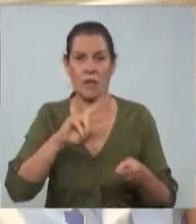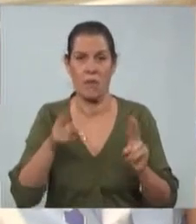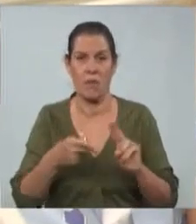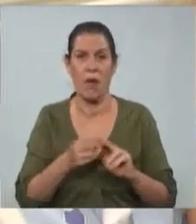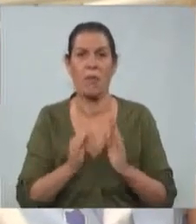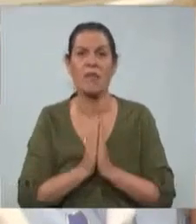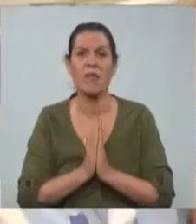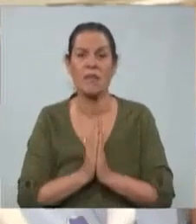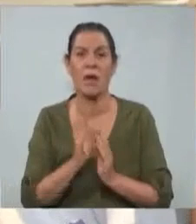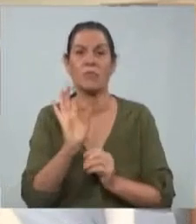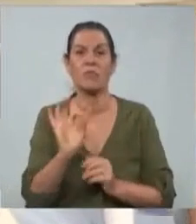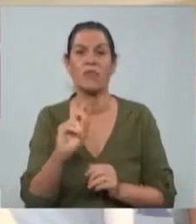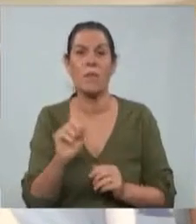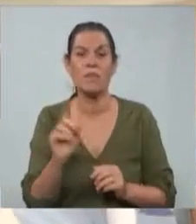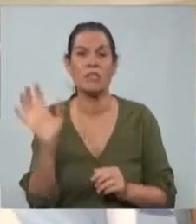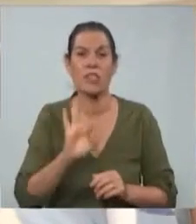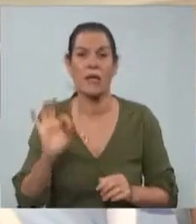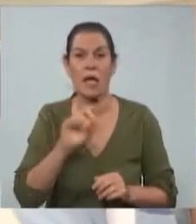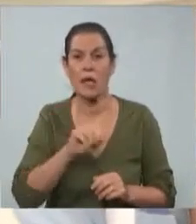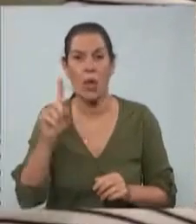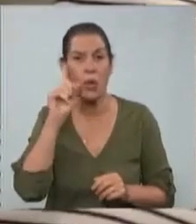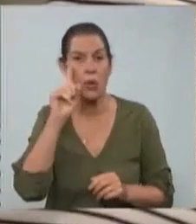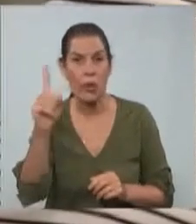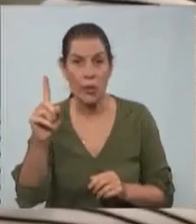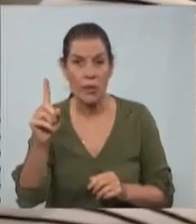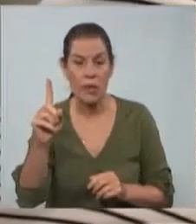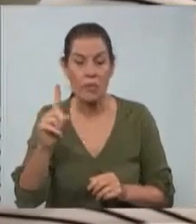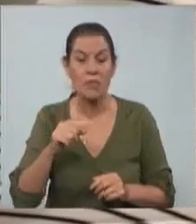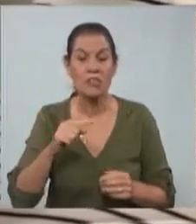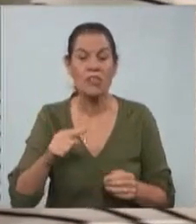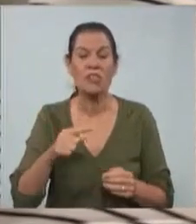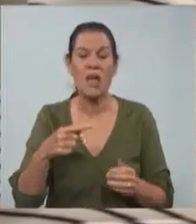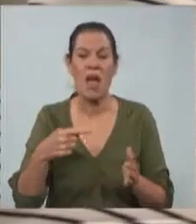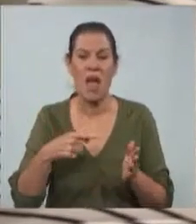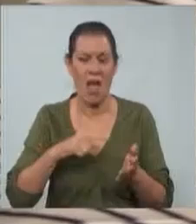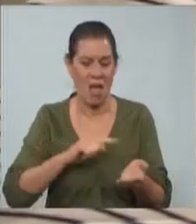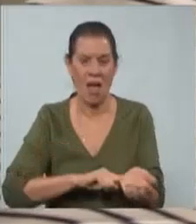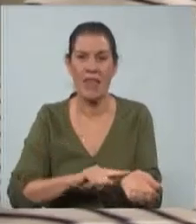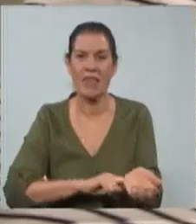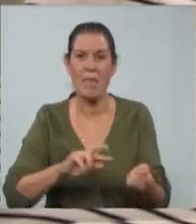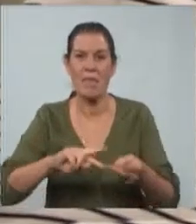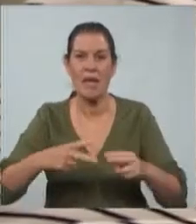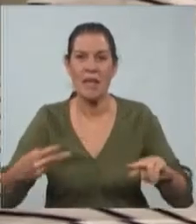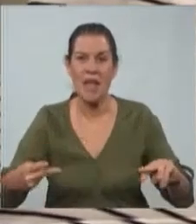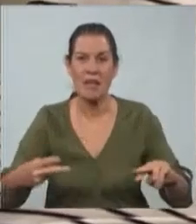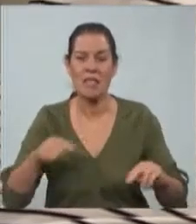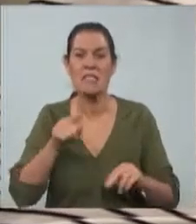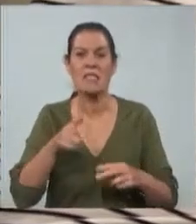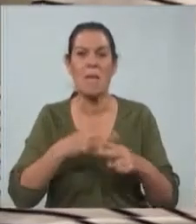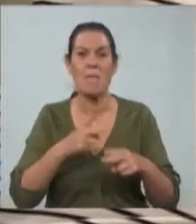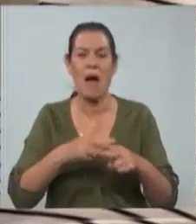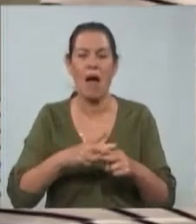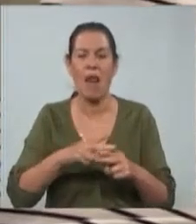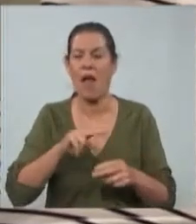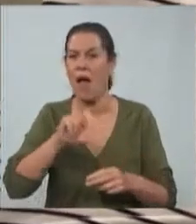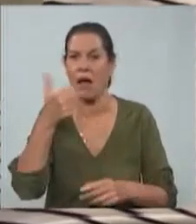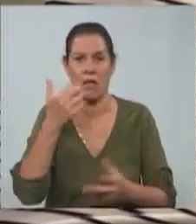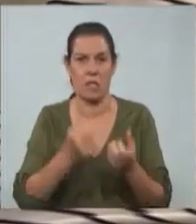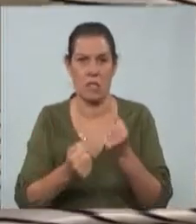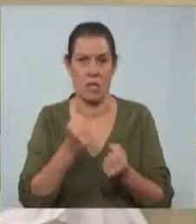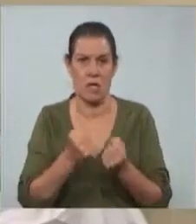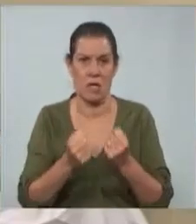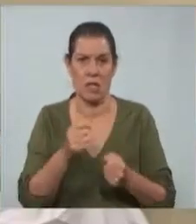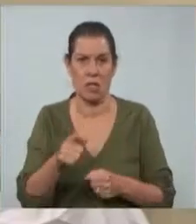לא יודעים שנגזרה עליהם גנטית, המחלה שמוגדרת אחת המחלות הקטלניות ביותר לבני